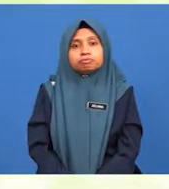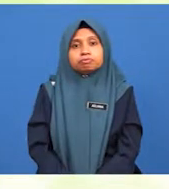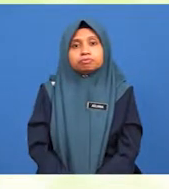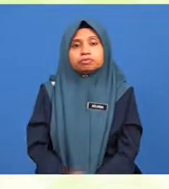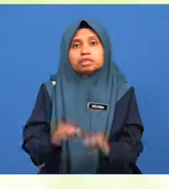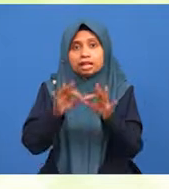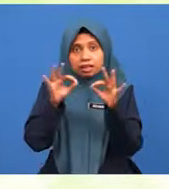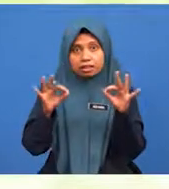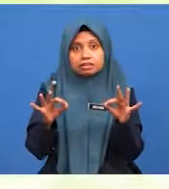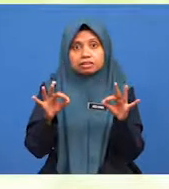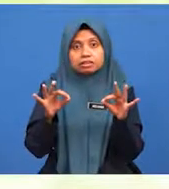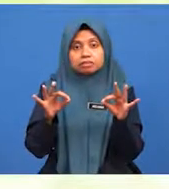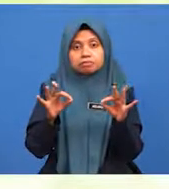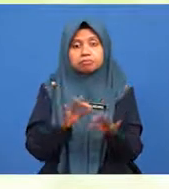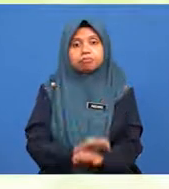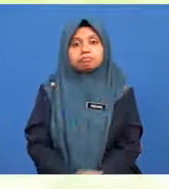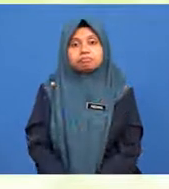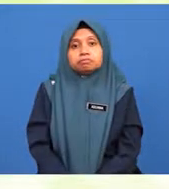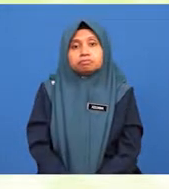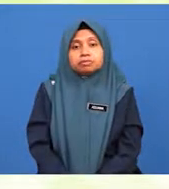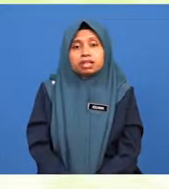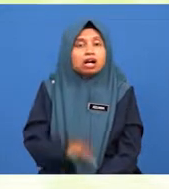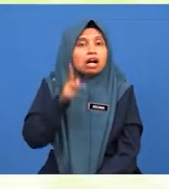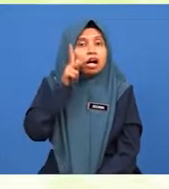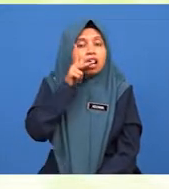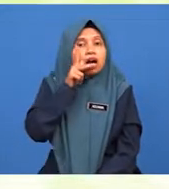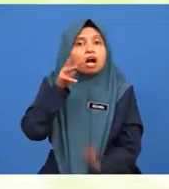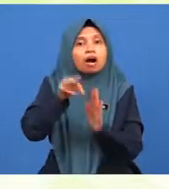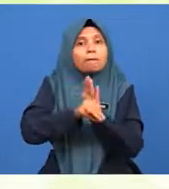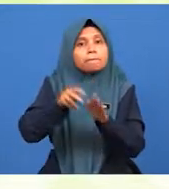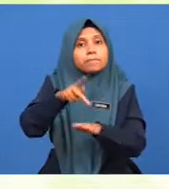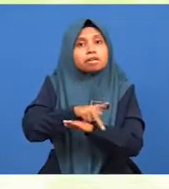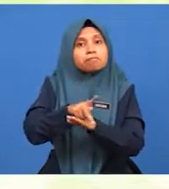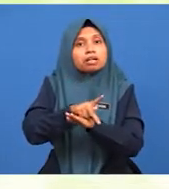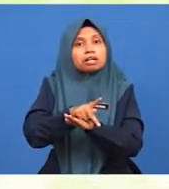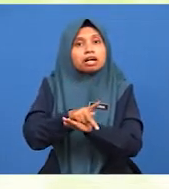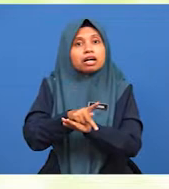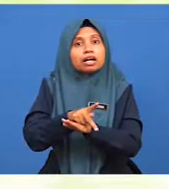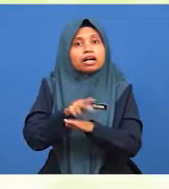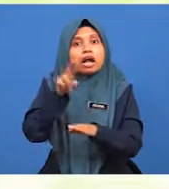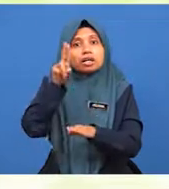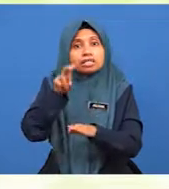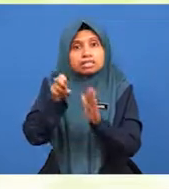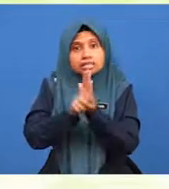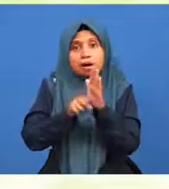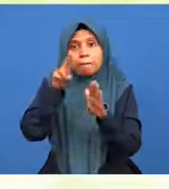Kakak memakai sepasang anting-anting yang sangat cantik. Dua pasang